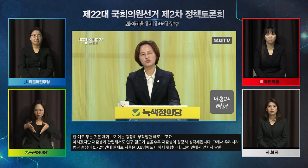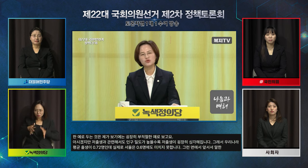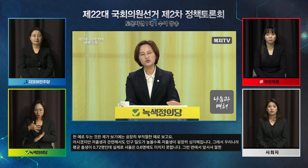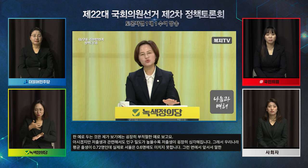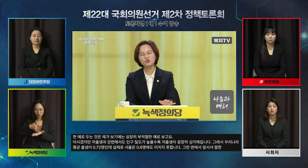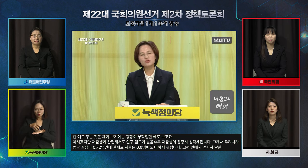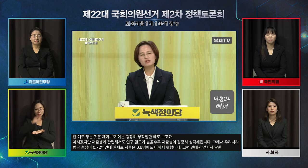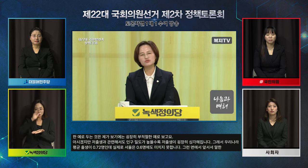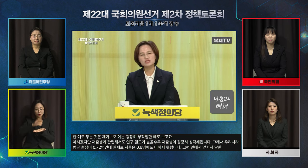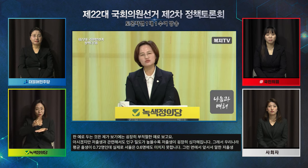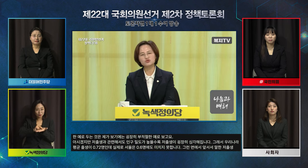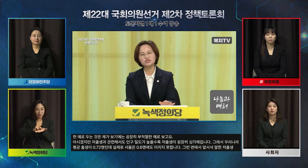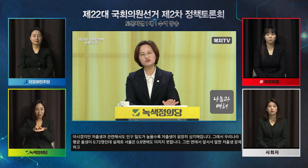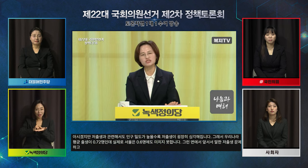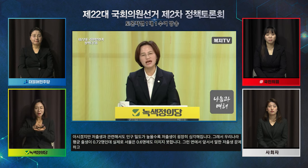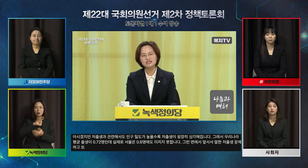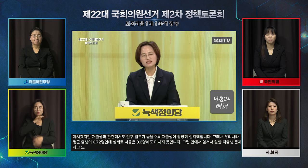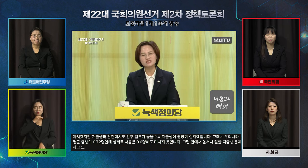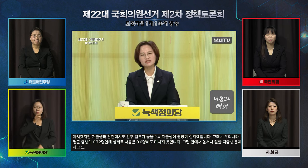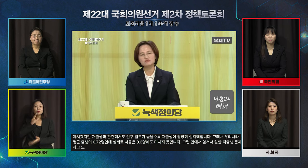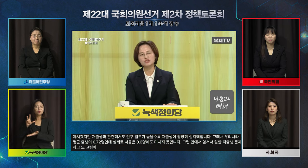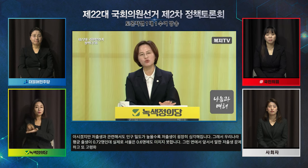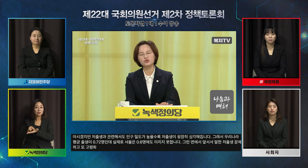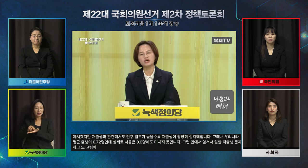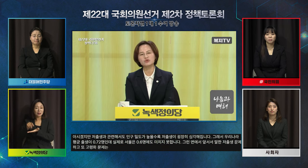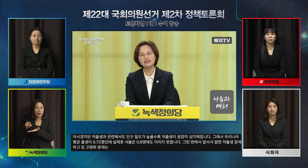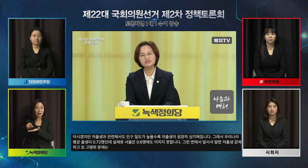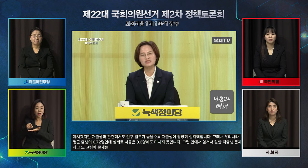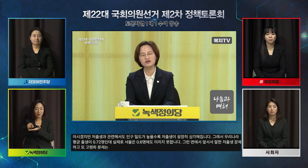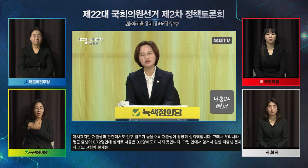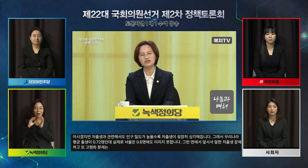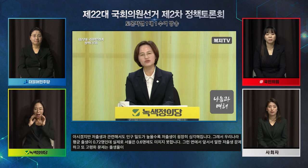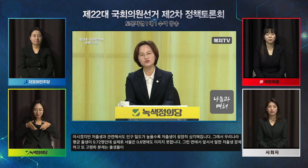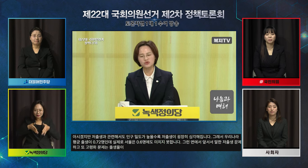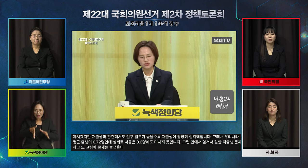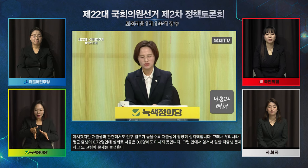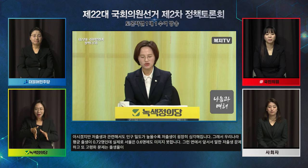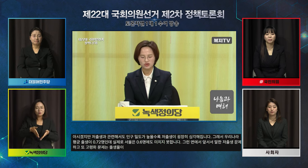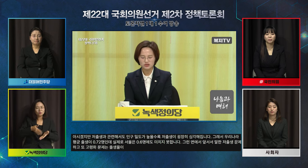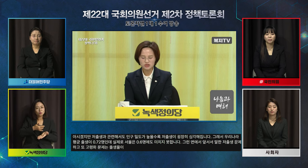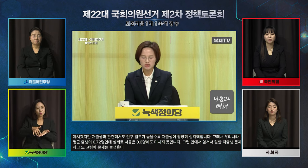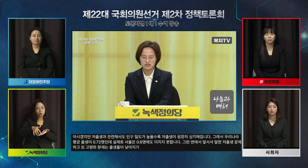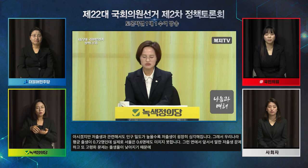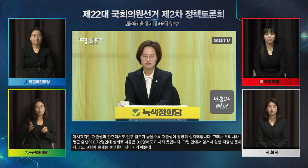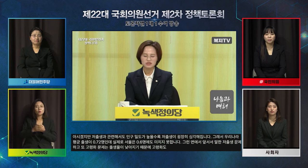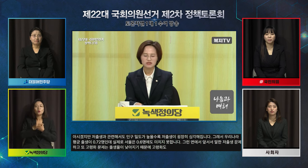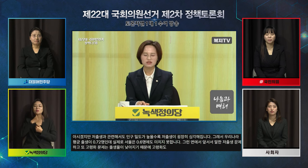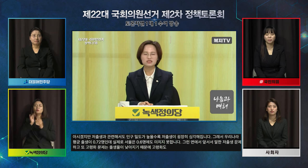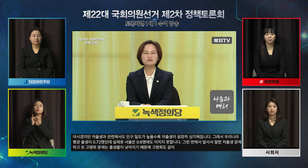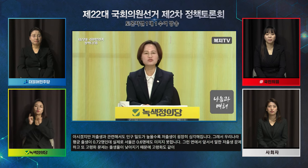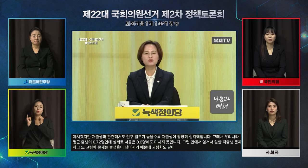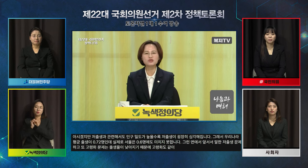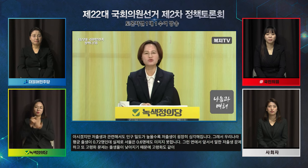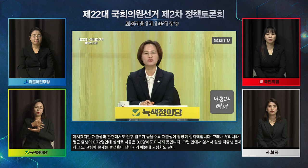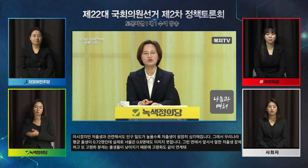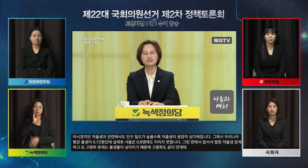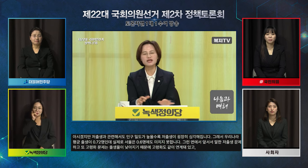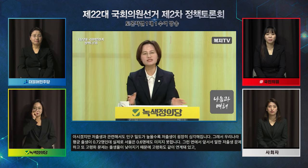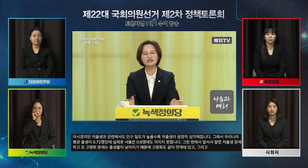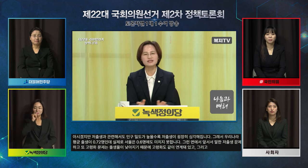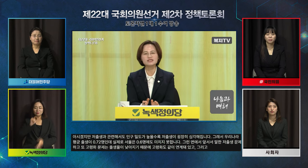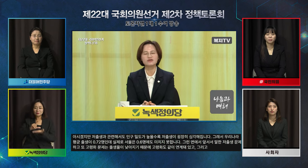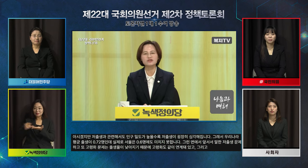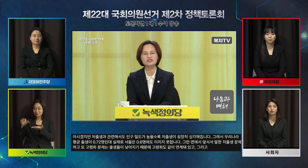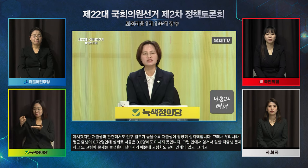문제하고 또 고령화 문제는 출생률이 낮아지기 때문에 고령화도 같이 연계되어 있고 그리고 지금 지방 소멸도